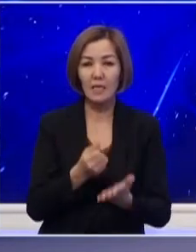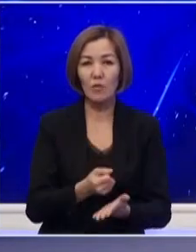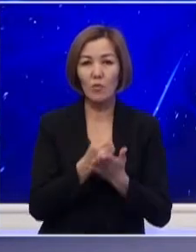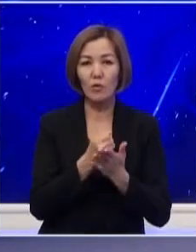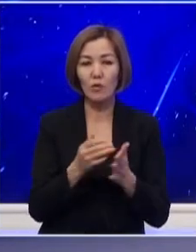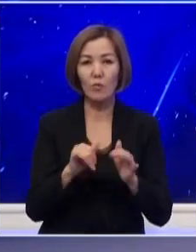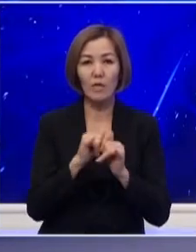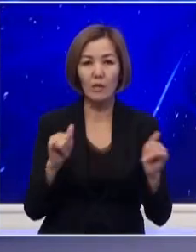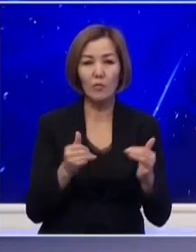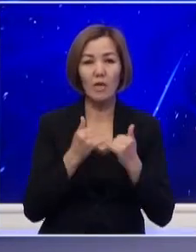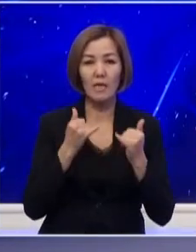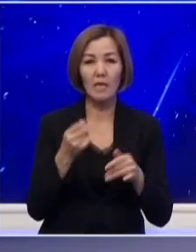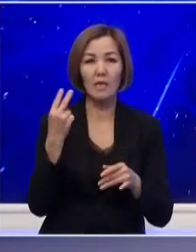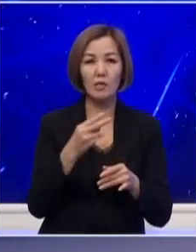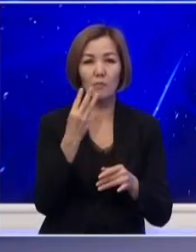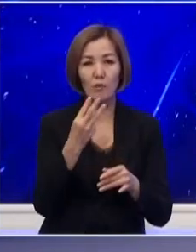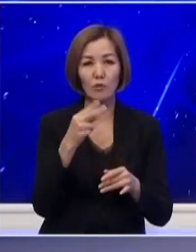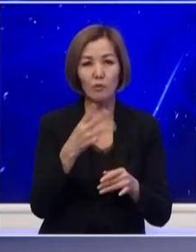қолдану және кеңейтуге арналған